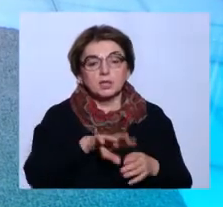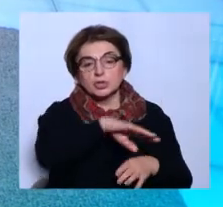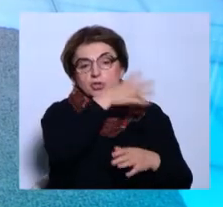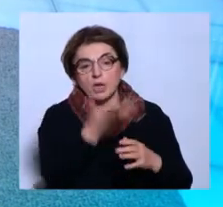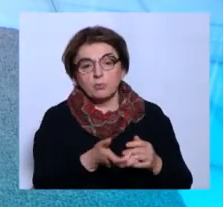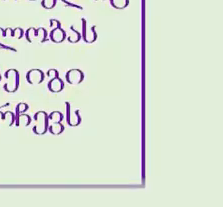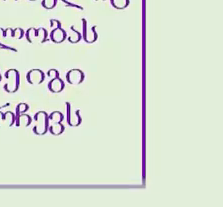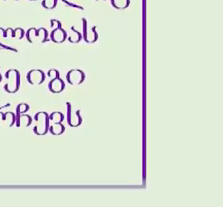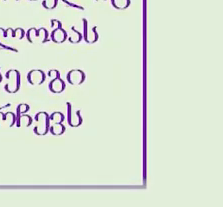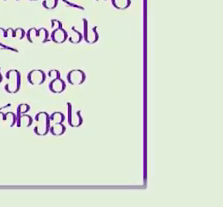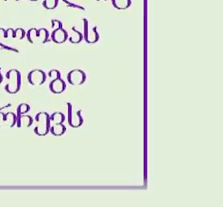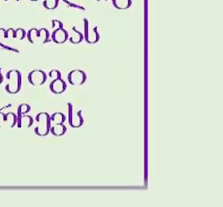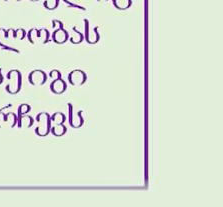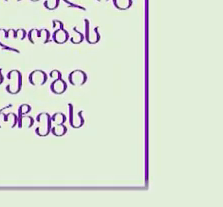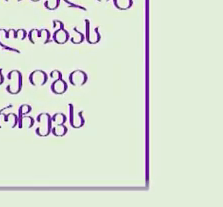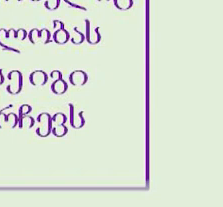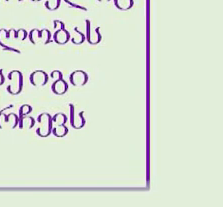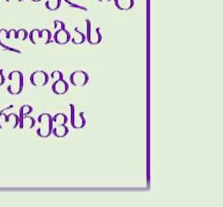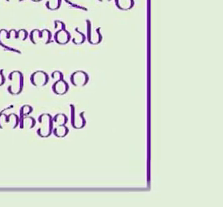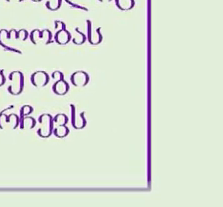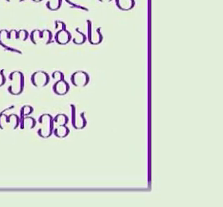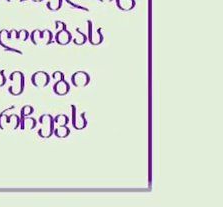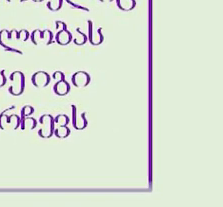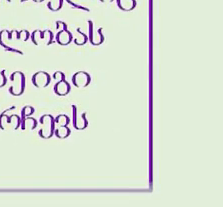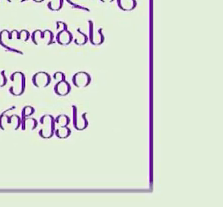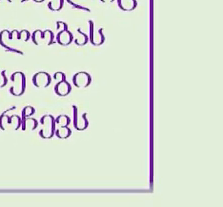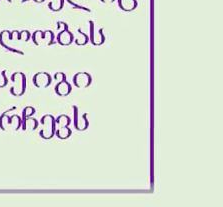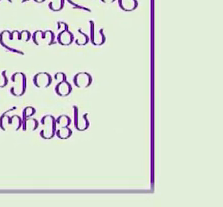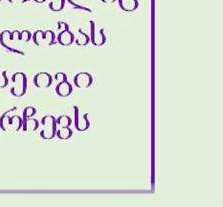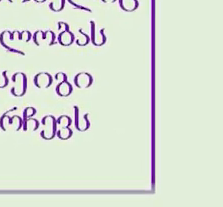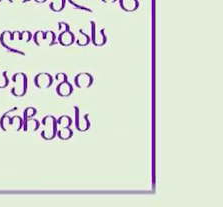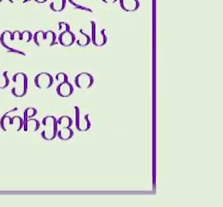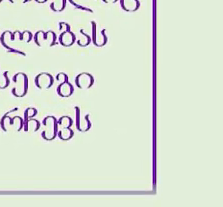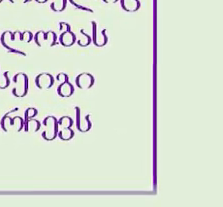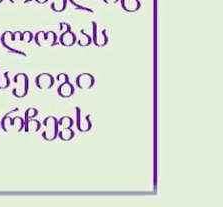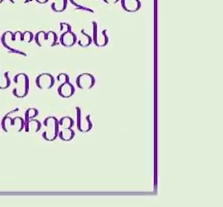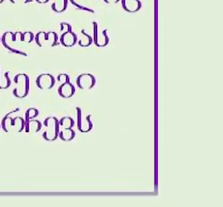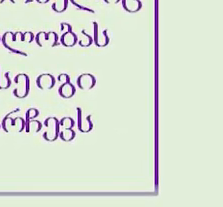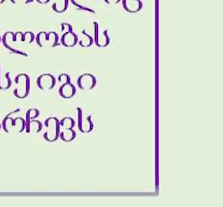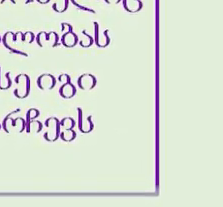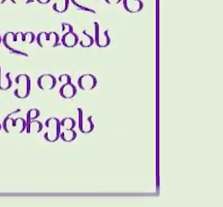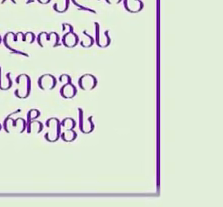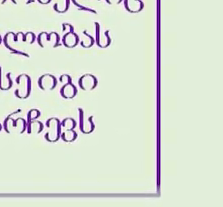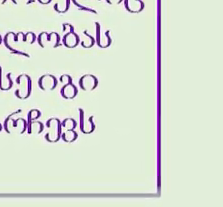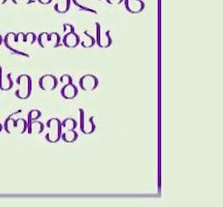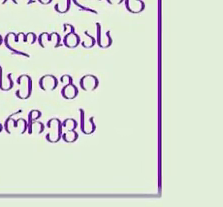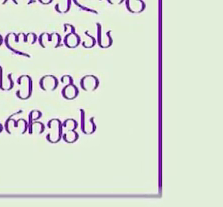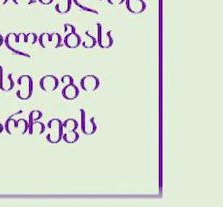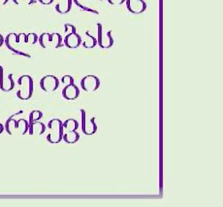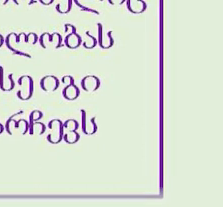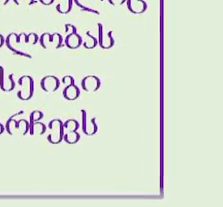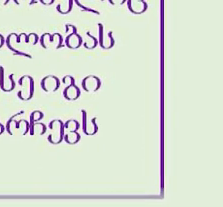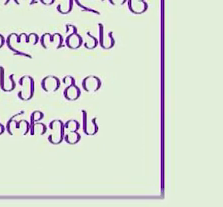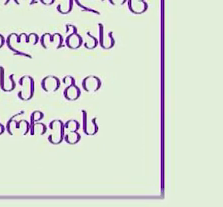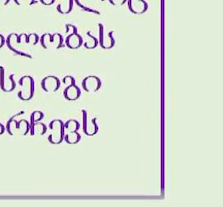ჯგუფი. მაგრამ ბუნებრივი გადარჩევა არის მიზანმიმართული გადარჩევა. აი იგივე მეორე სურათზე თქვენ ხედავთ, რომ